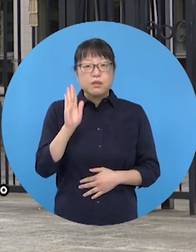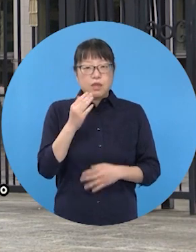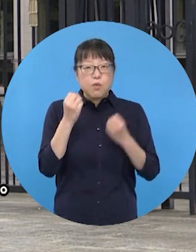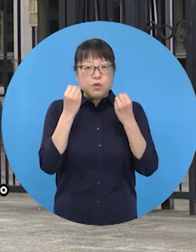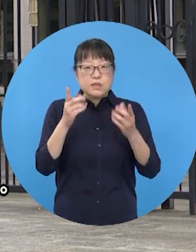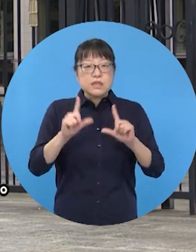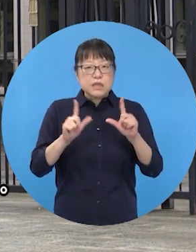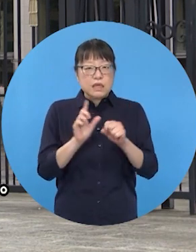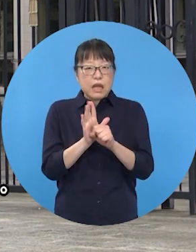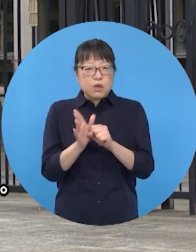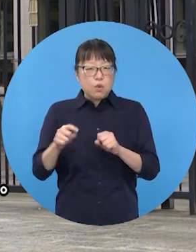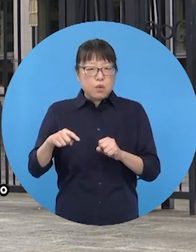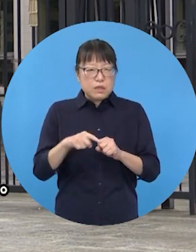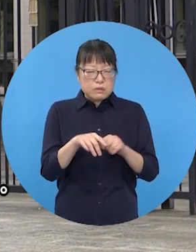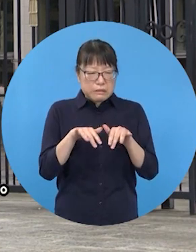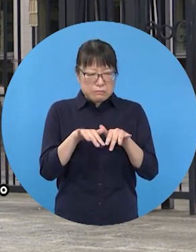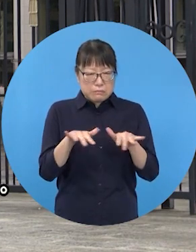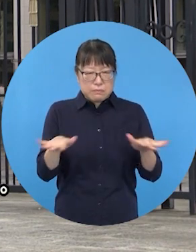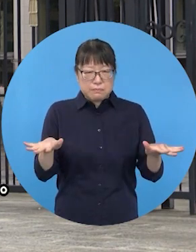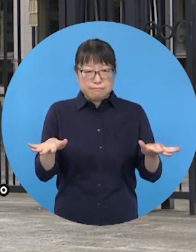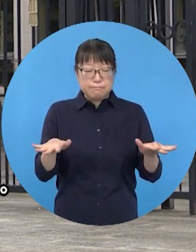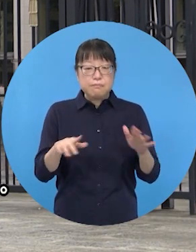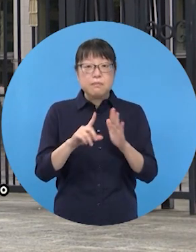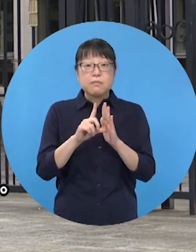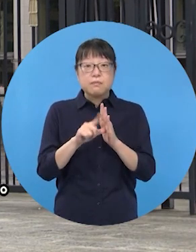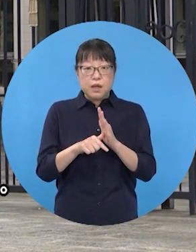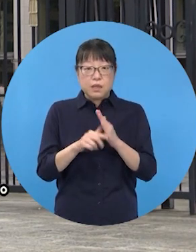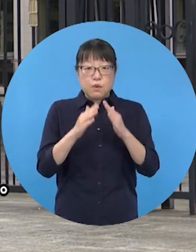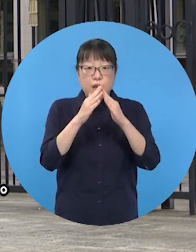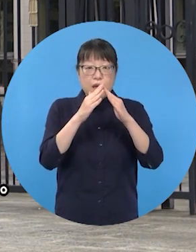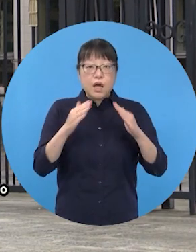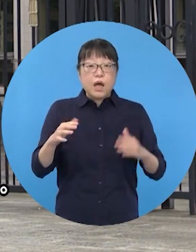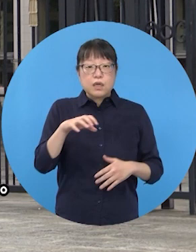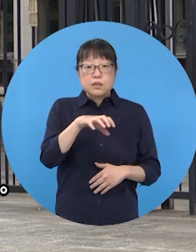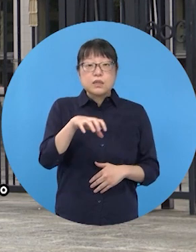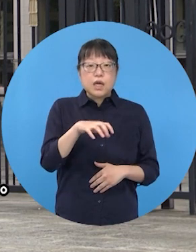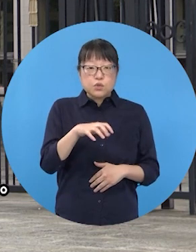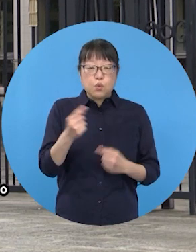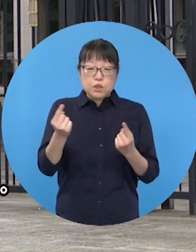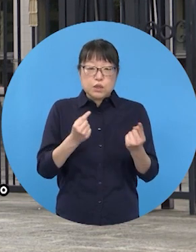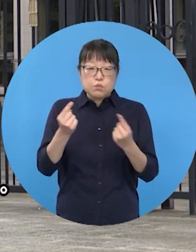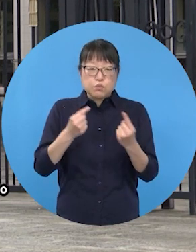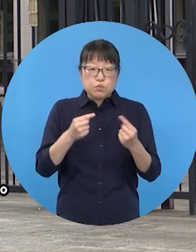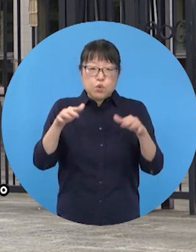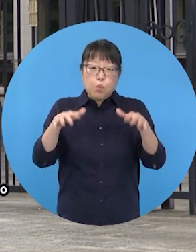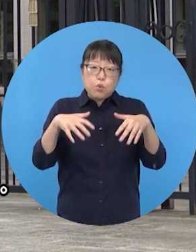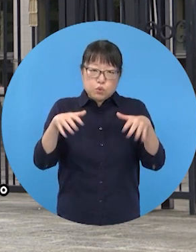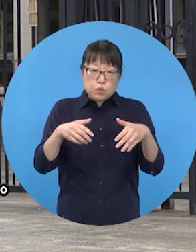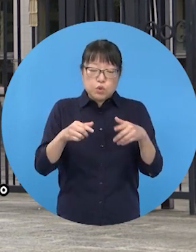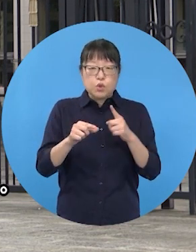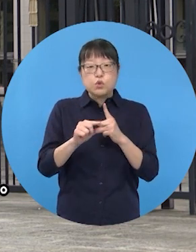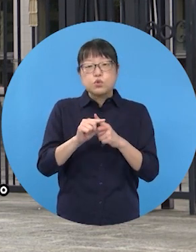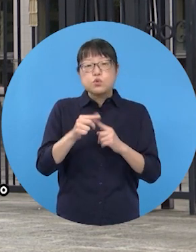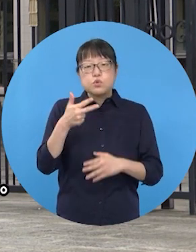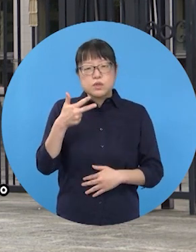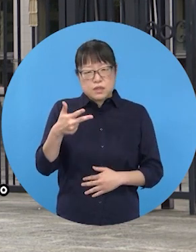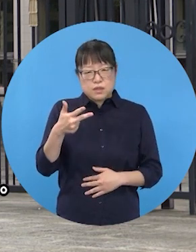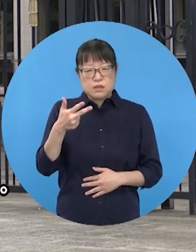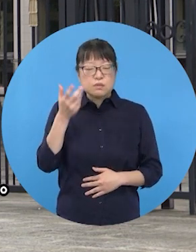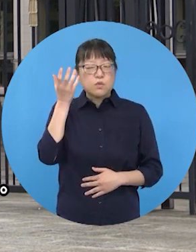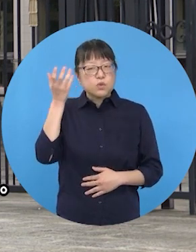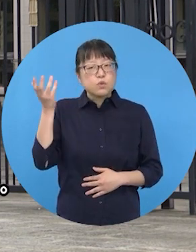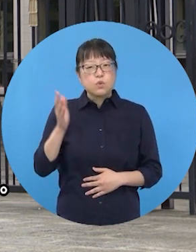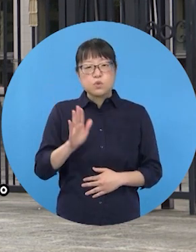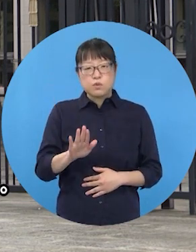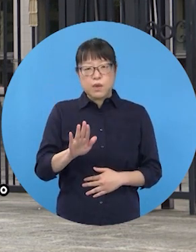ナウイルス感染症の状況を鑑み、今後観覧席の募集などを中止させていただく場合がありますので、あ